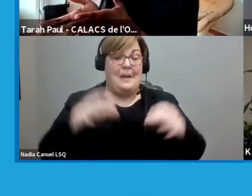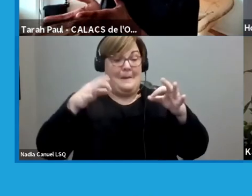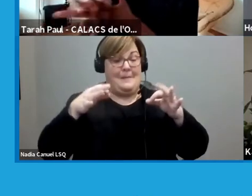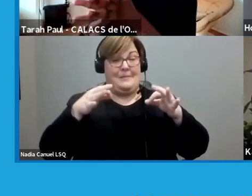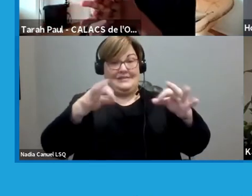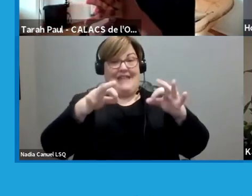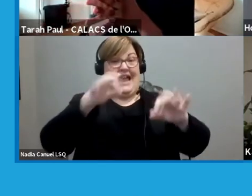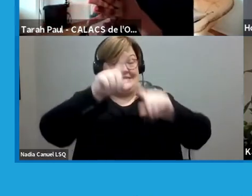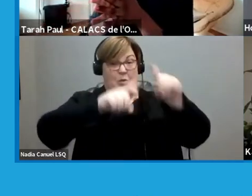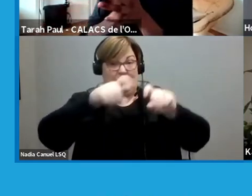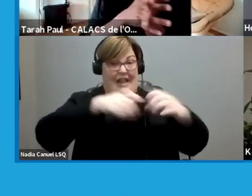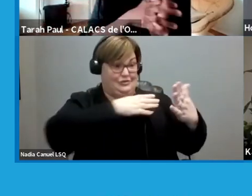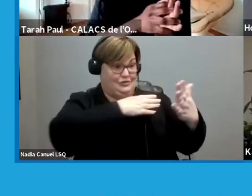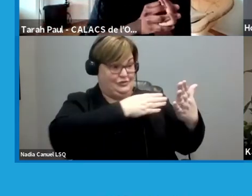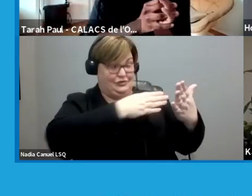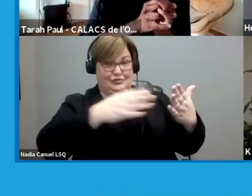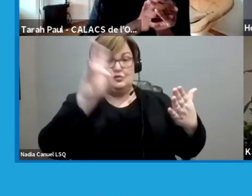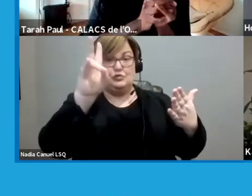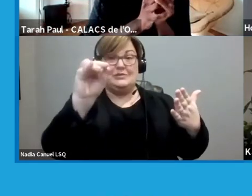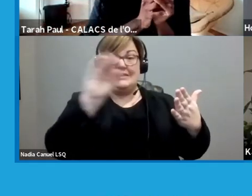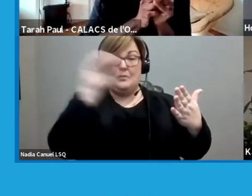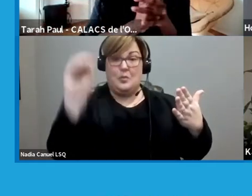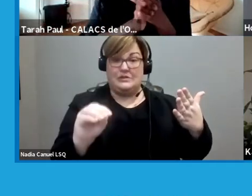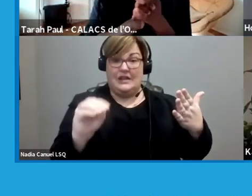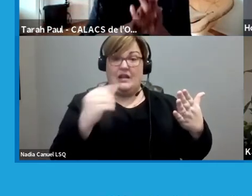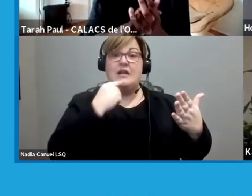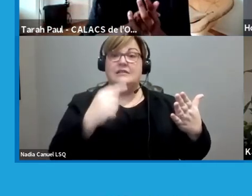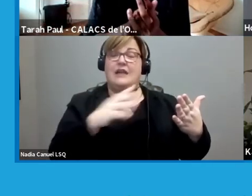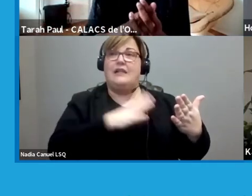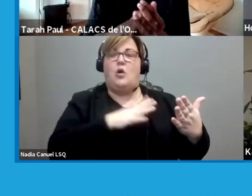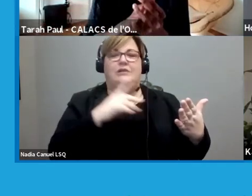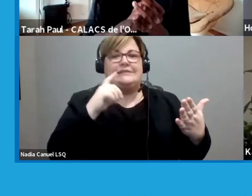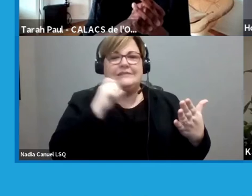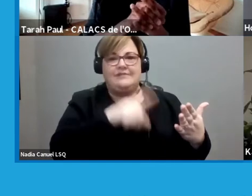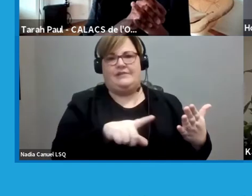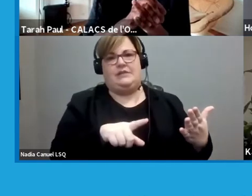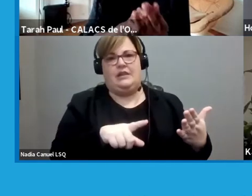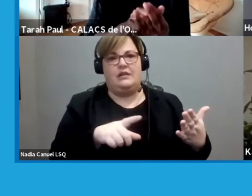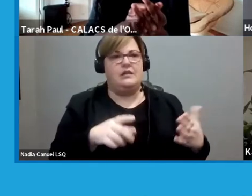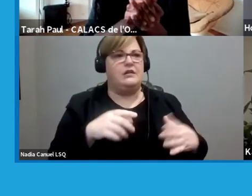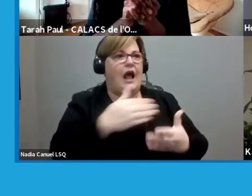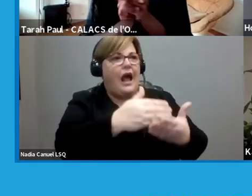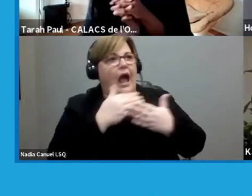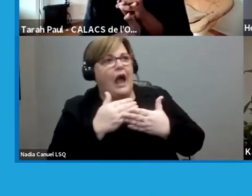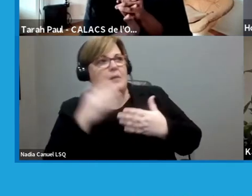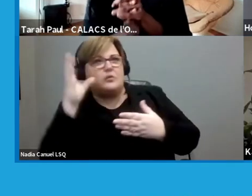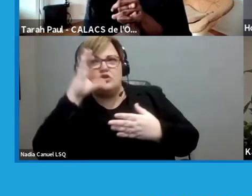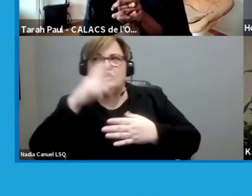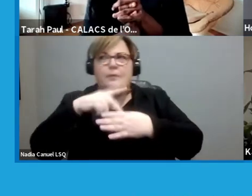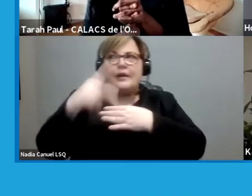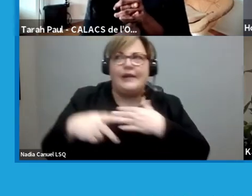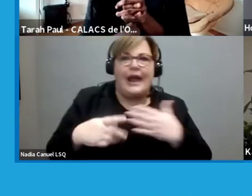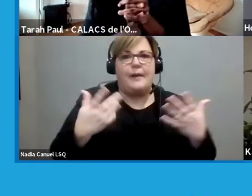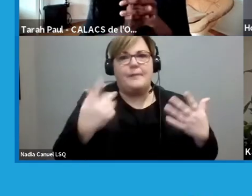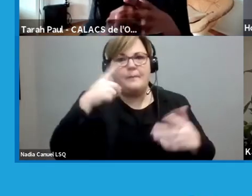ce sondage-là qui a été fait, 70% ont indiqué qu'ils avaient de la difficulté à accéder à des services ou à des programmes, surtout dans le